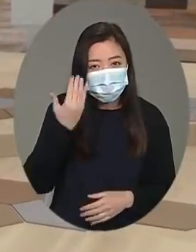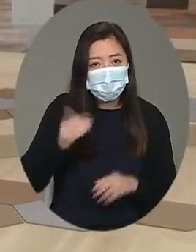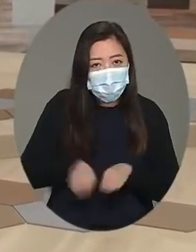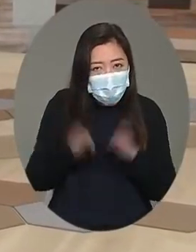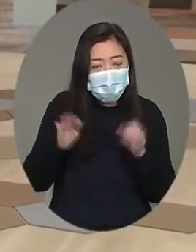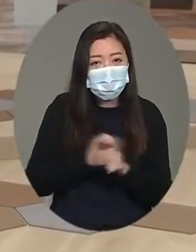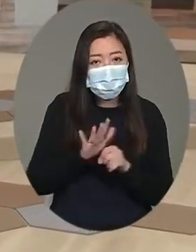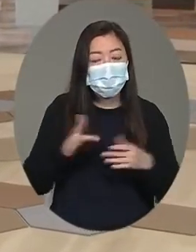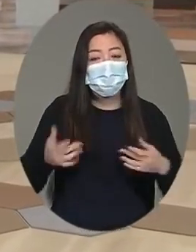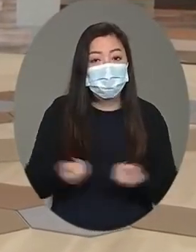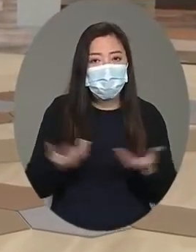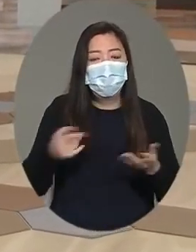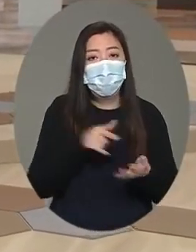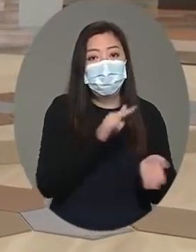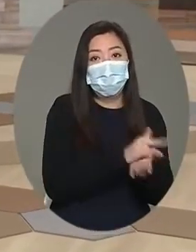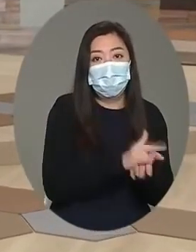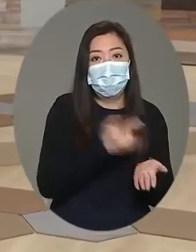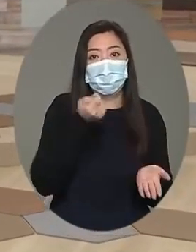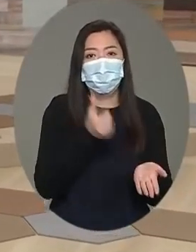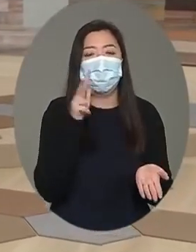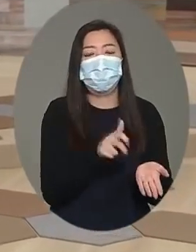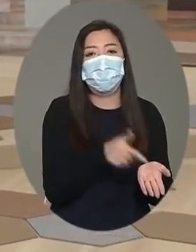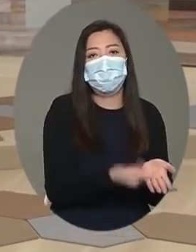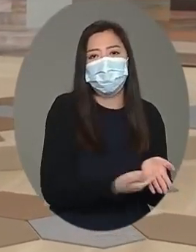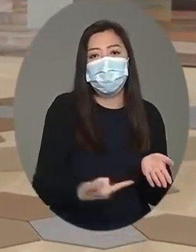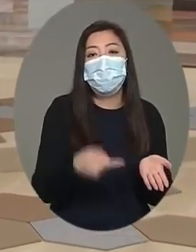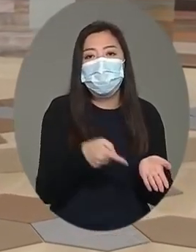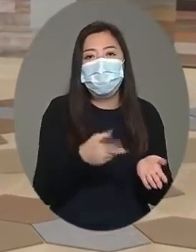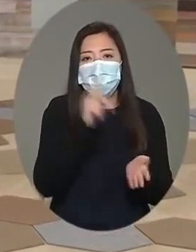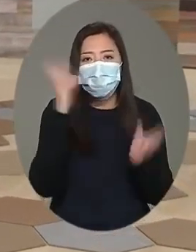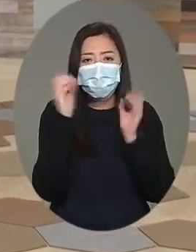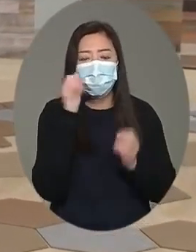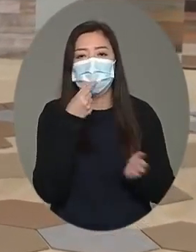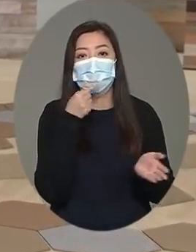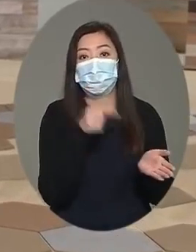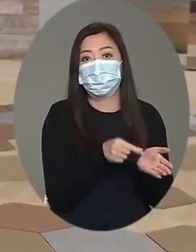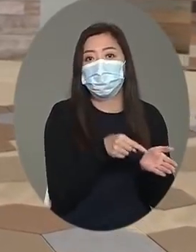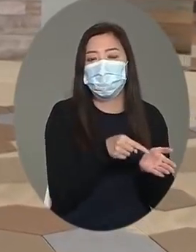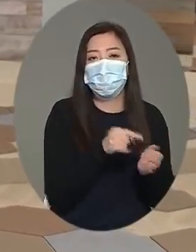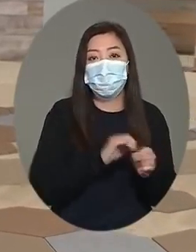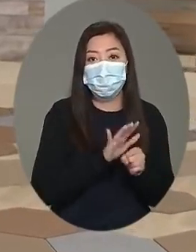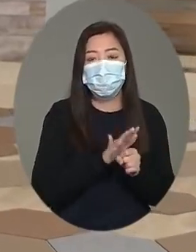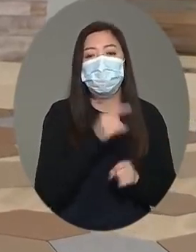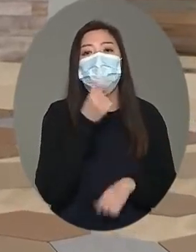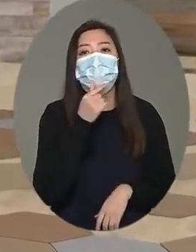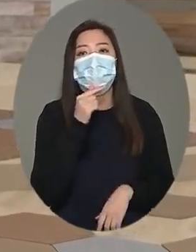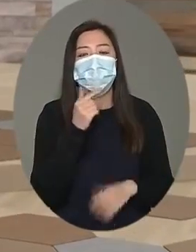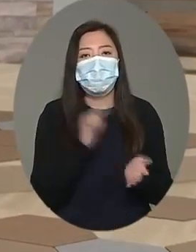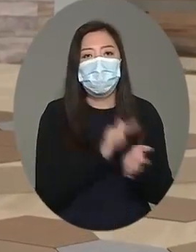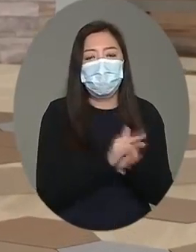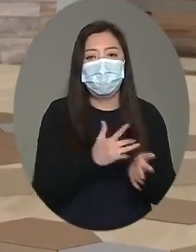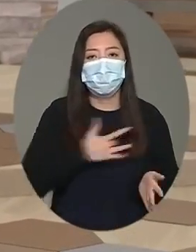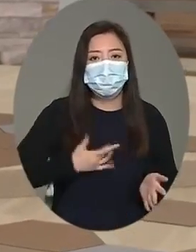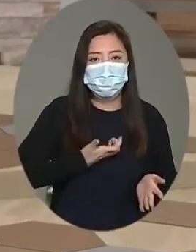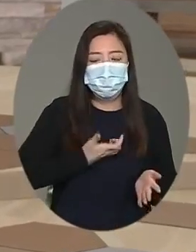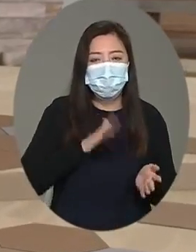初期，因為在內地武漢最先發現較多的個案，媒體普遍都叫這種新型肺炎做武漢肺炎。不